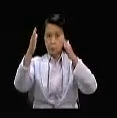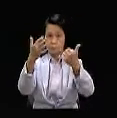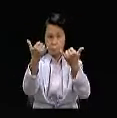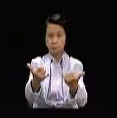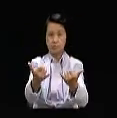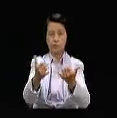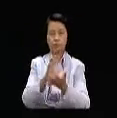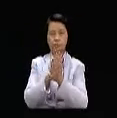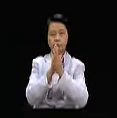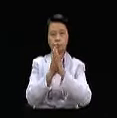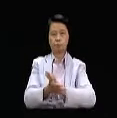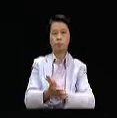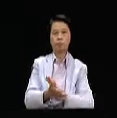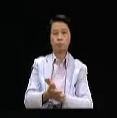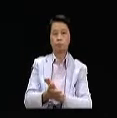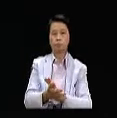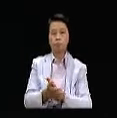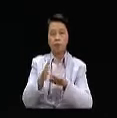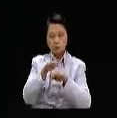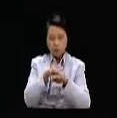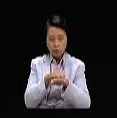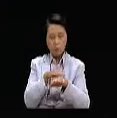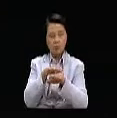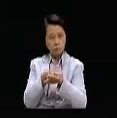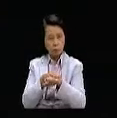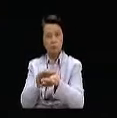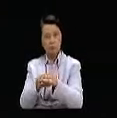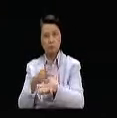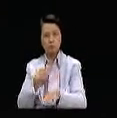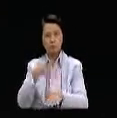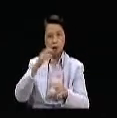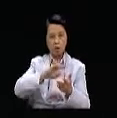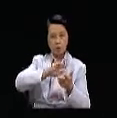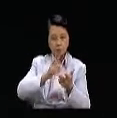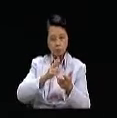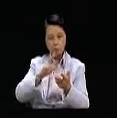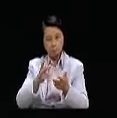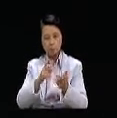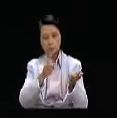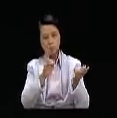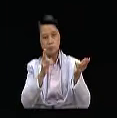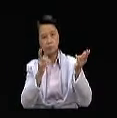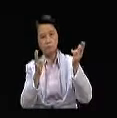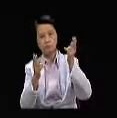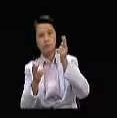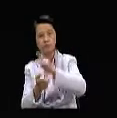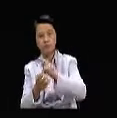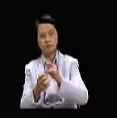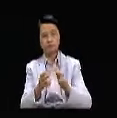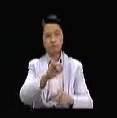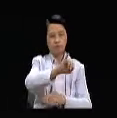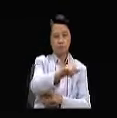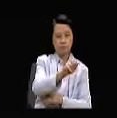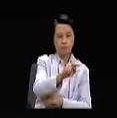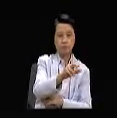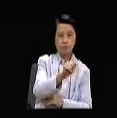ini supaya slow di ya kita akan beralih dari padat tapi pencernaan